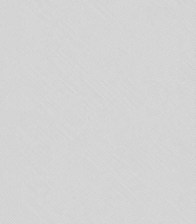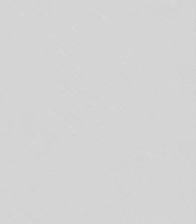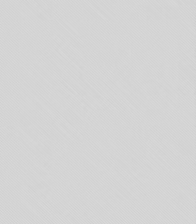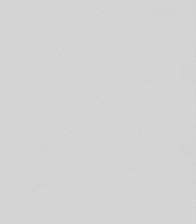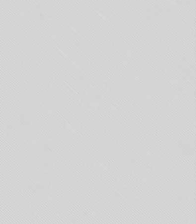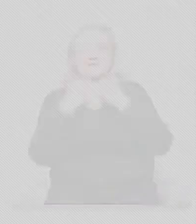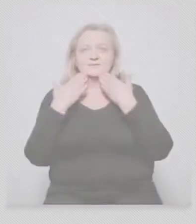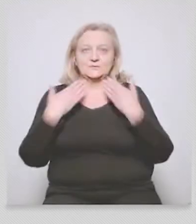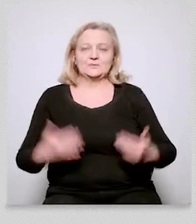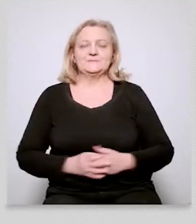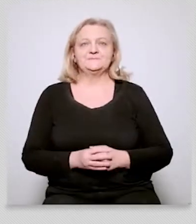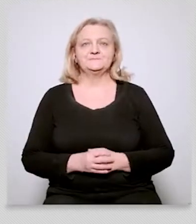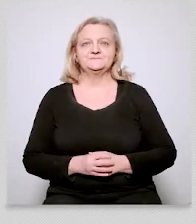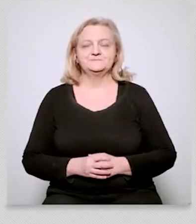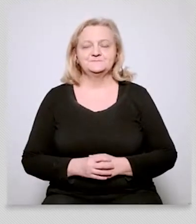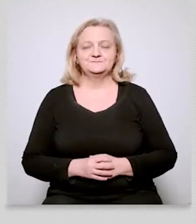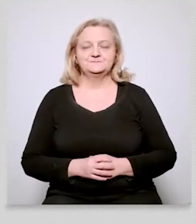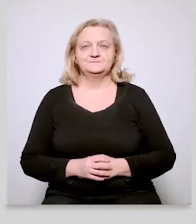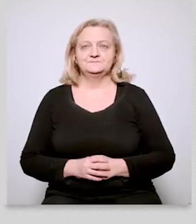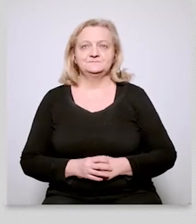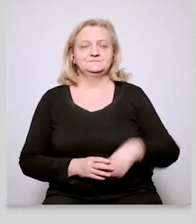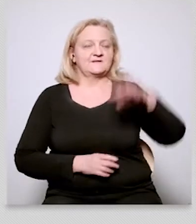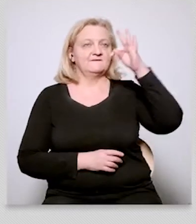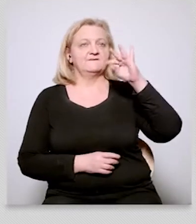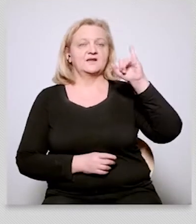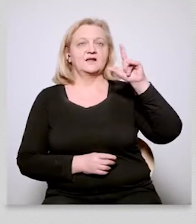Dziękuję bardzo, Filip